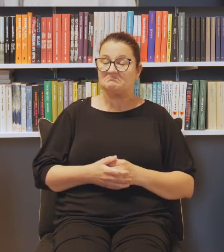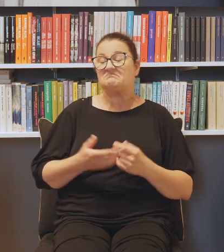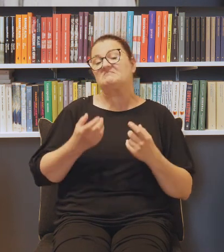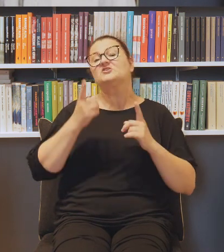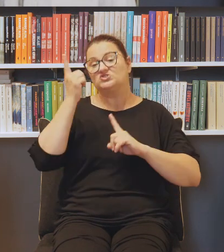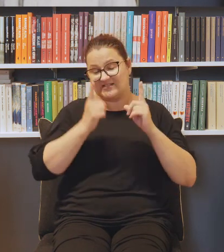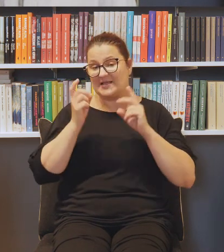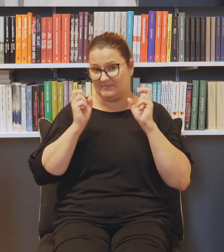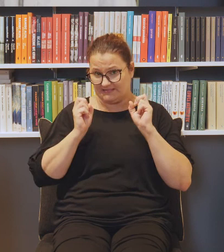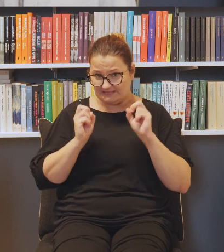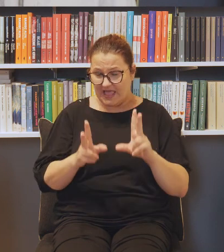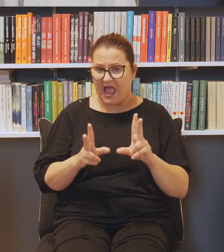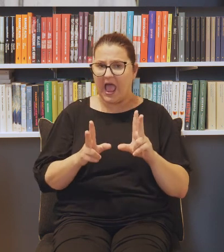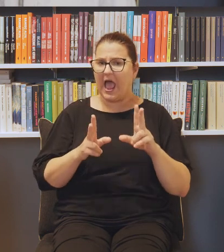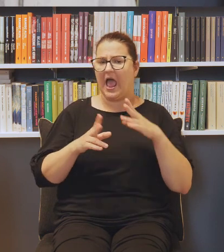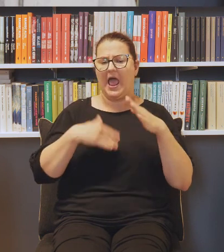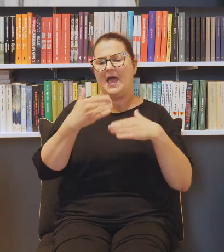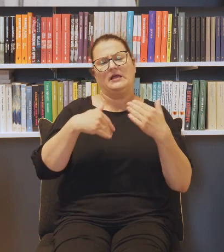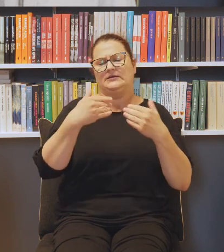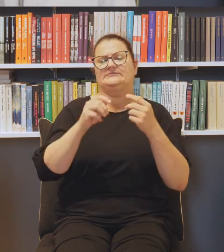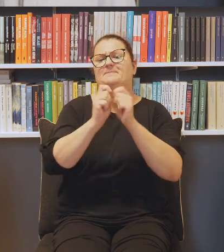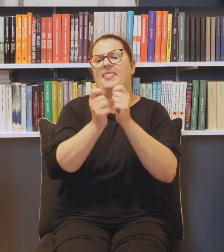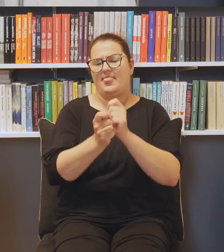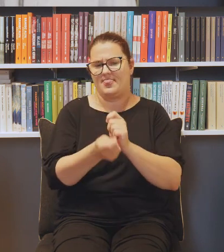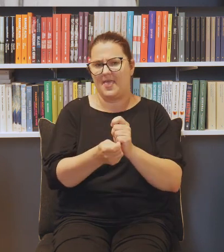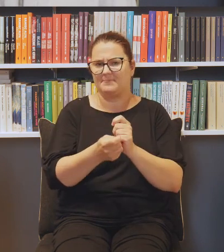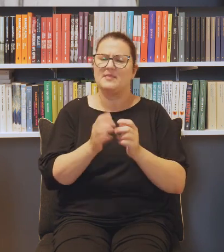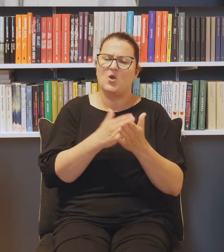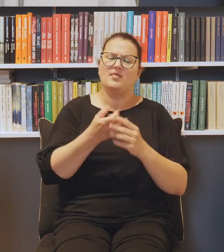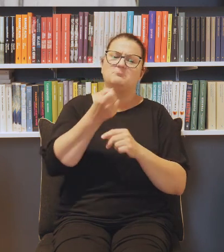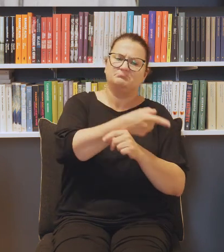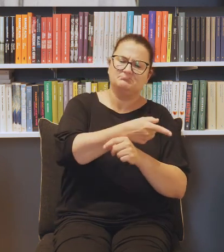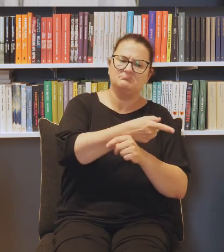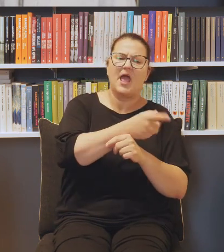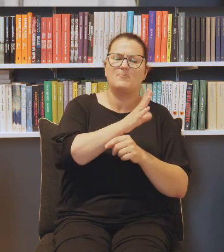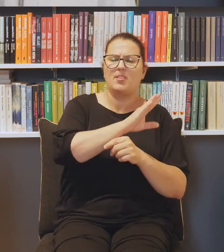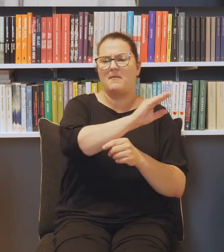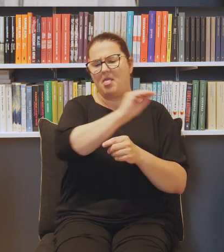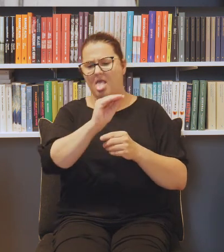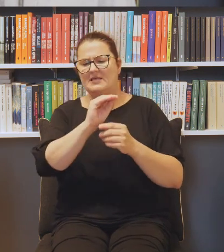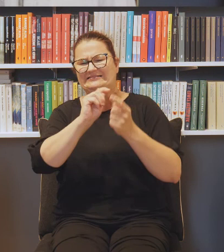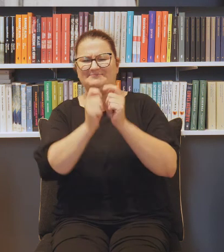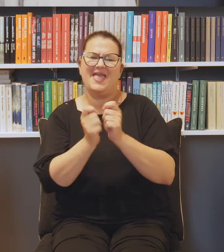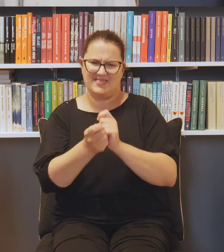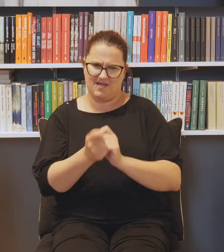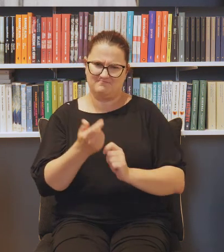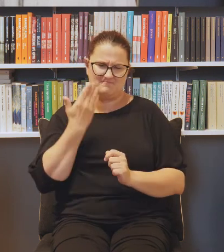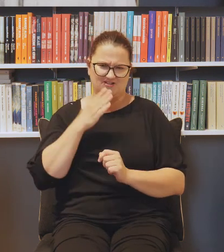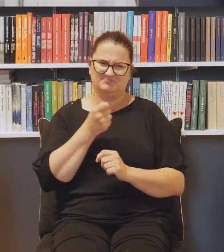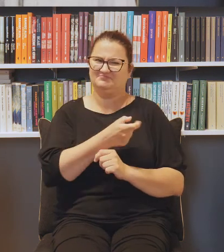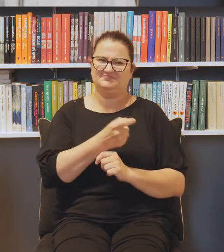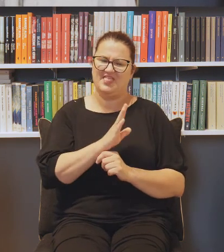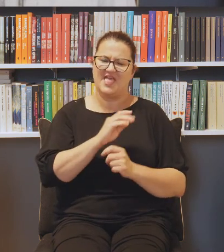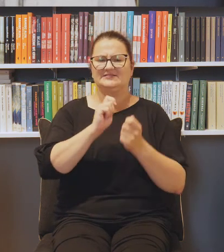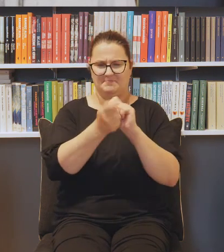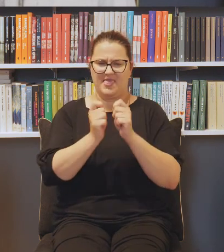czasami tak, ale potem zwykle to zamieniam. Znaczy wyrzucam coś i zmieniam raczej, więc tak raczej